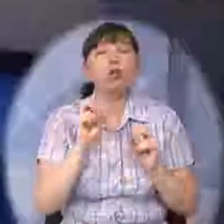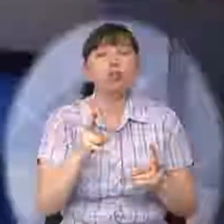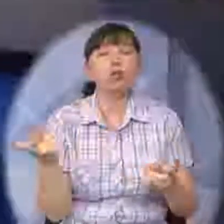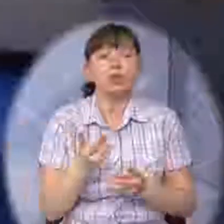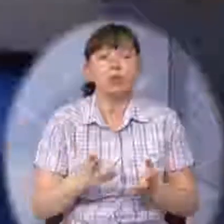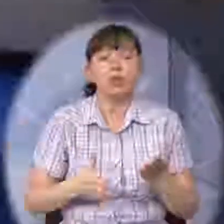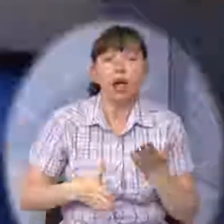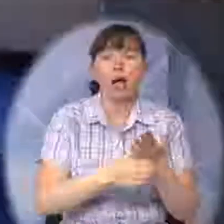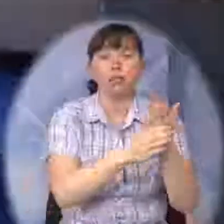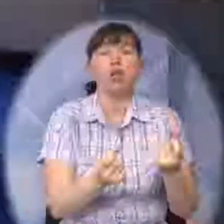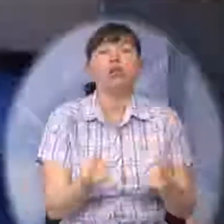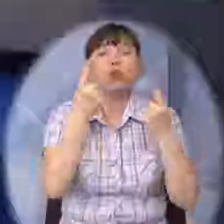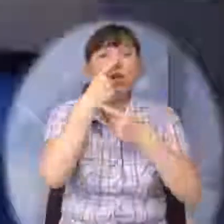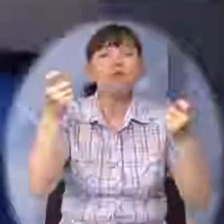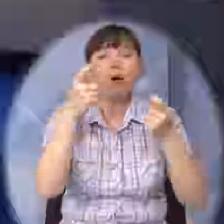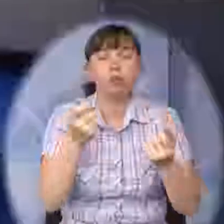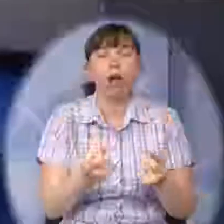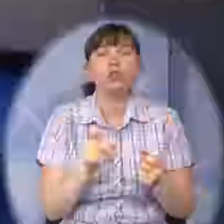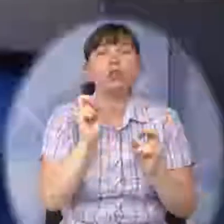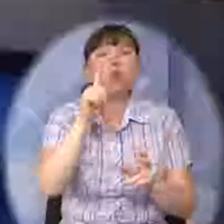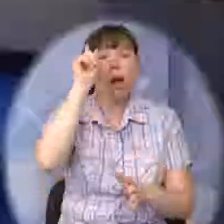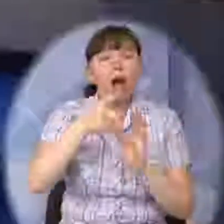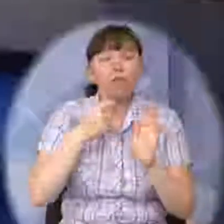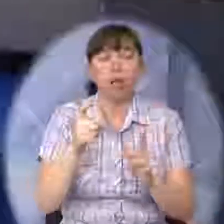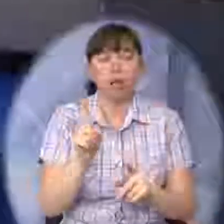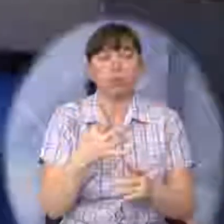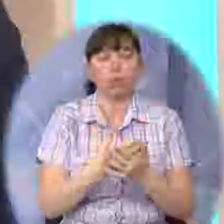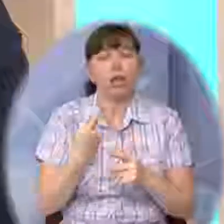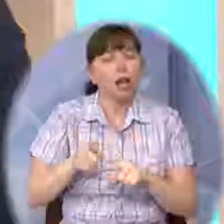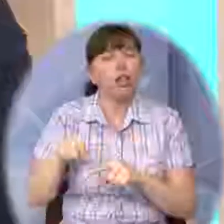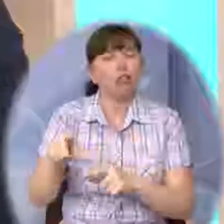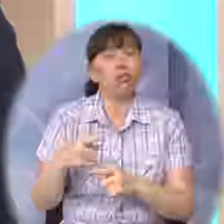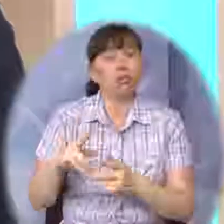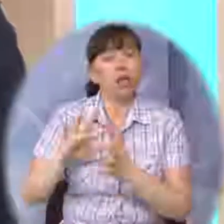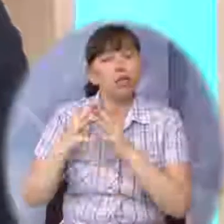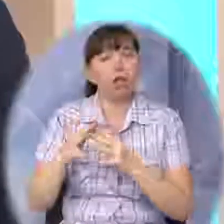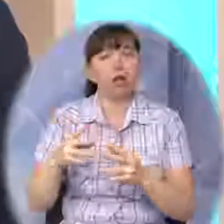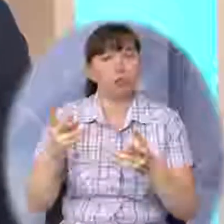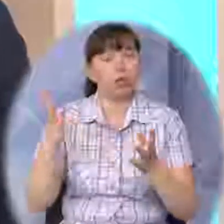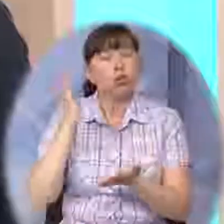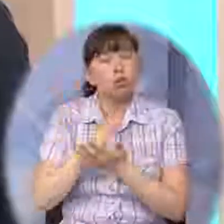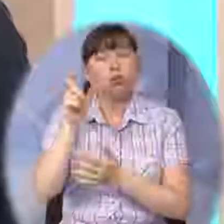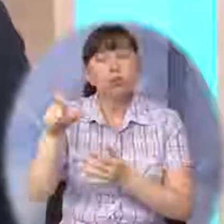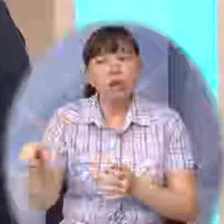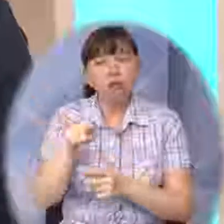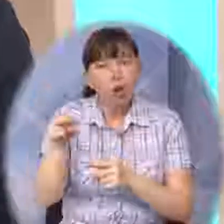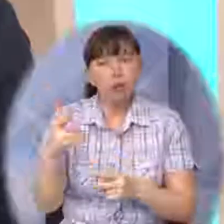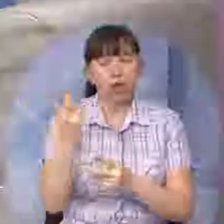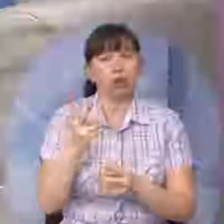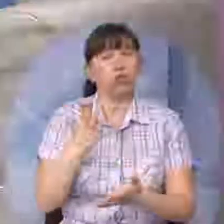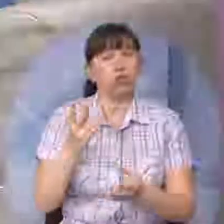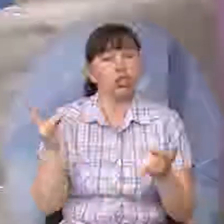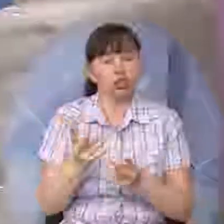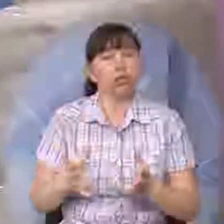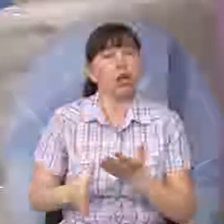acești bătrâni? De unde luați informații? Cum aflați că, uite, în satul ăsta am nevoie de atâția? Mergeți la primărie. Cum